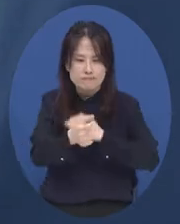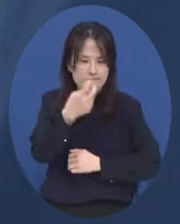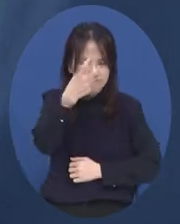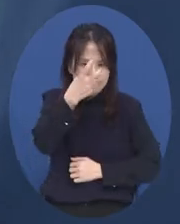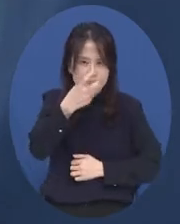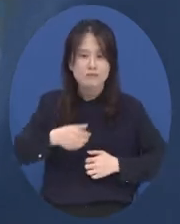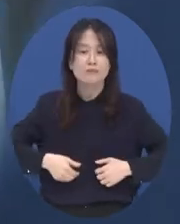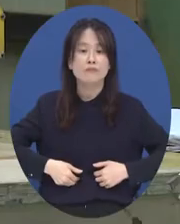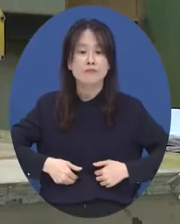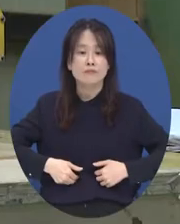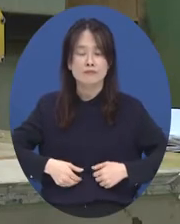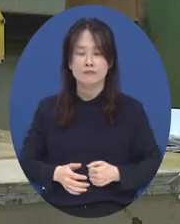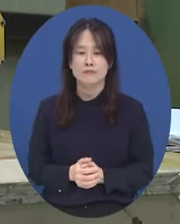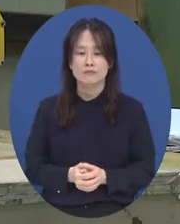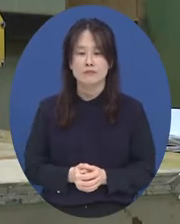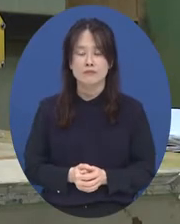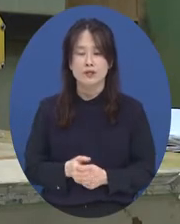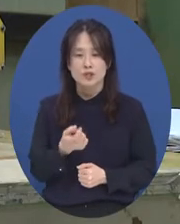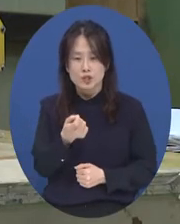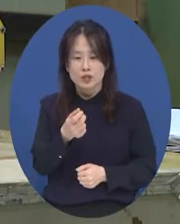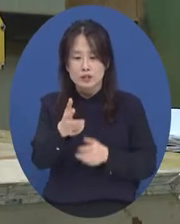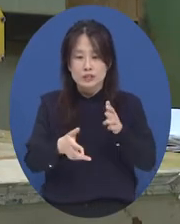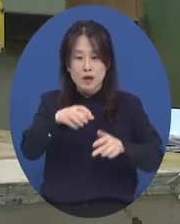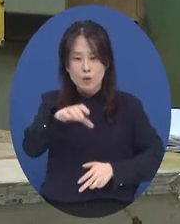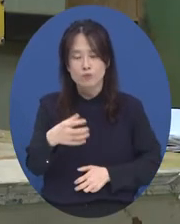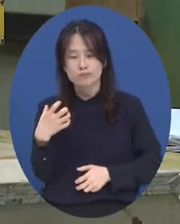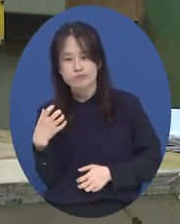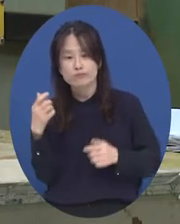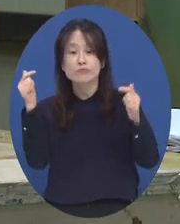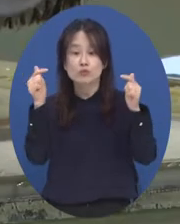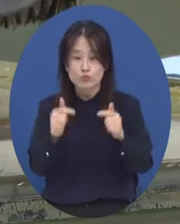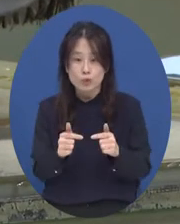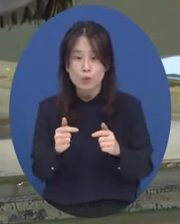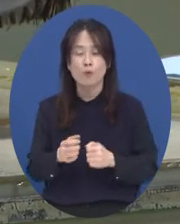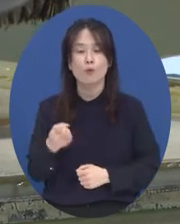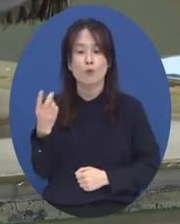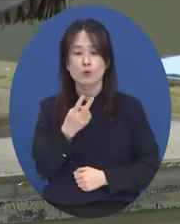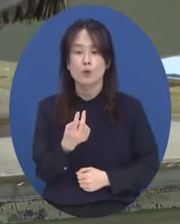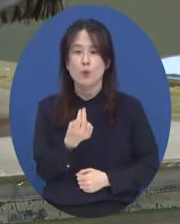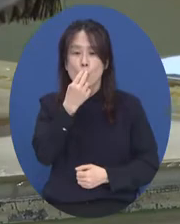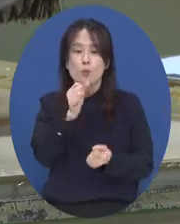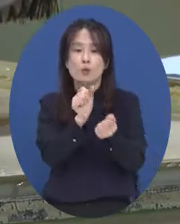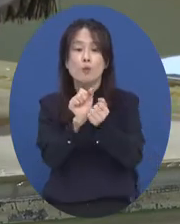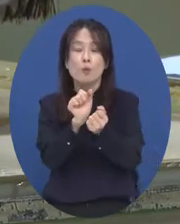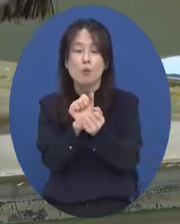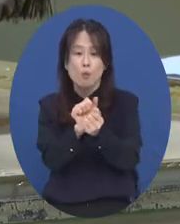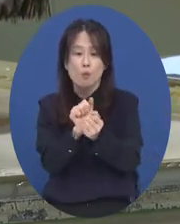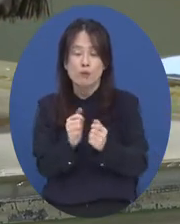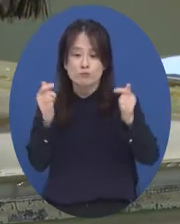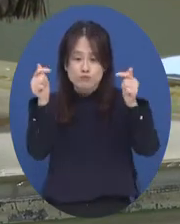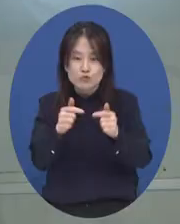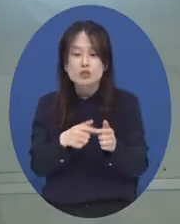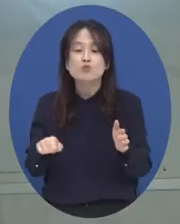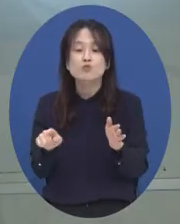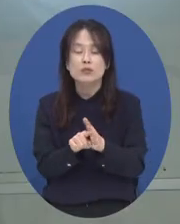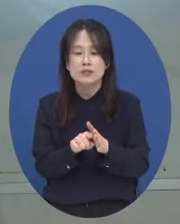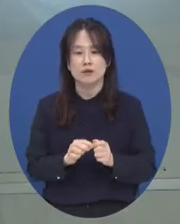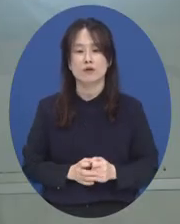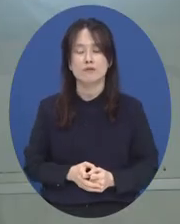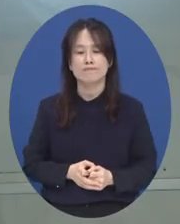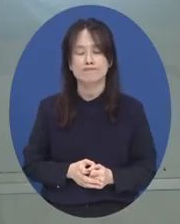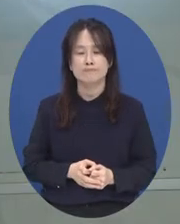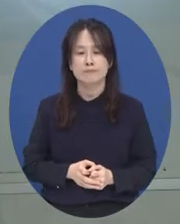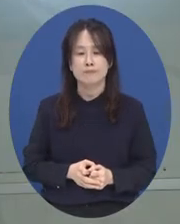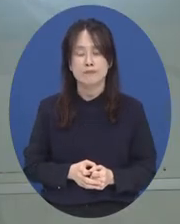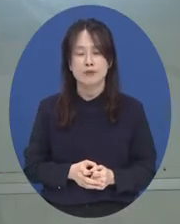수 밖에 없는 상황 경기도가 이런 소규모 사업장의 부담을 덜어주고 대기오염을 줄이기 위해 소규모 대기 배출 사업장